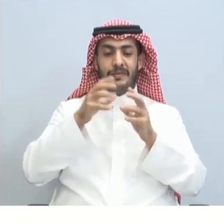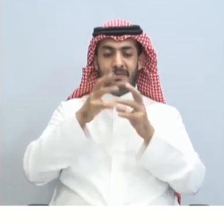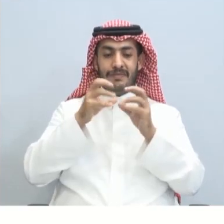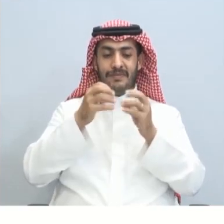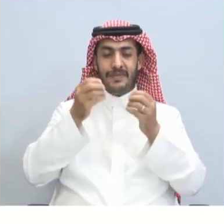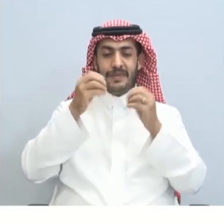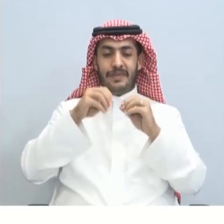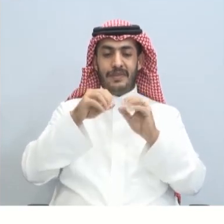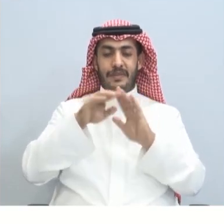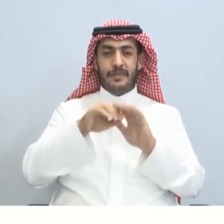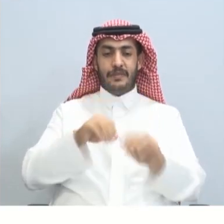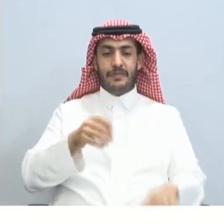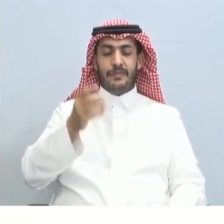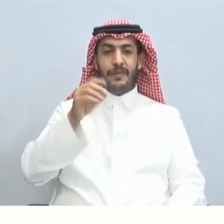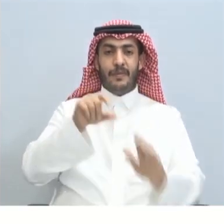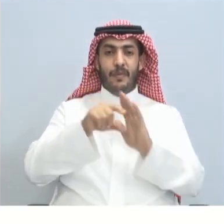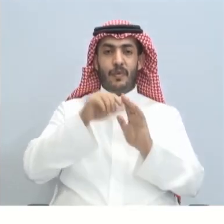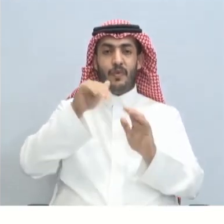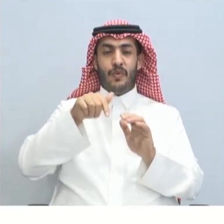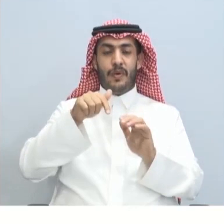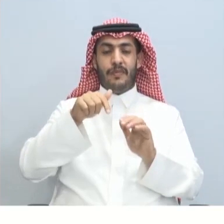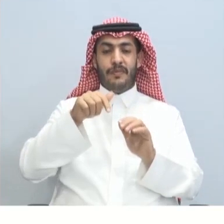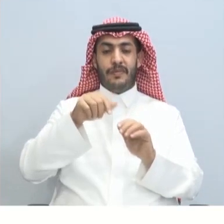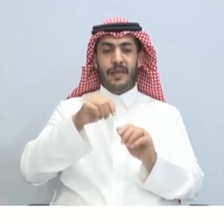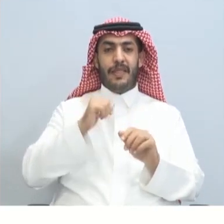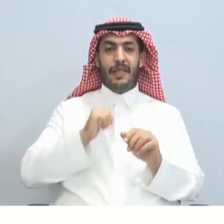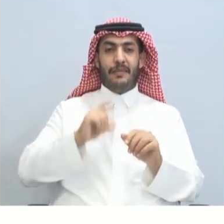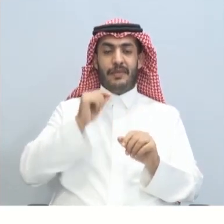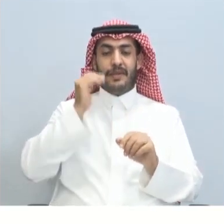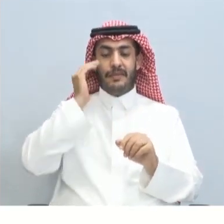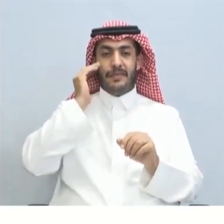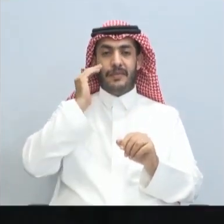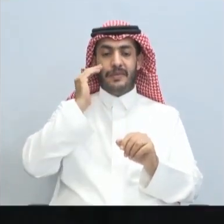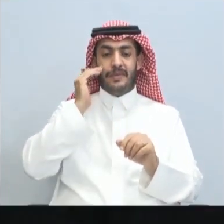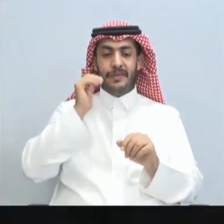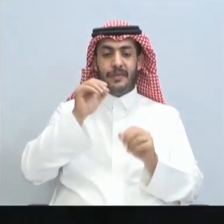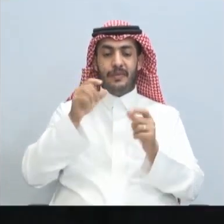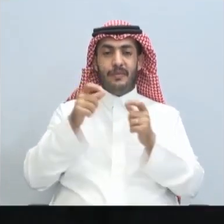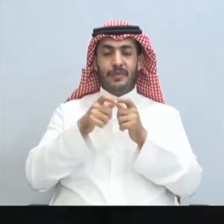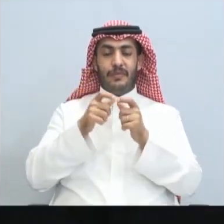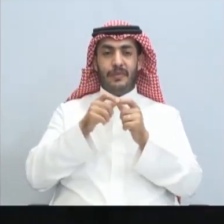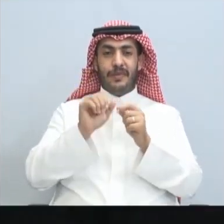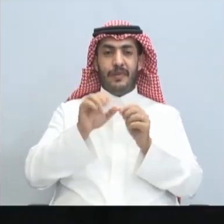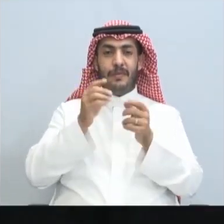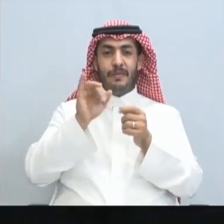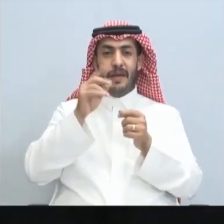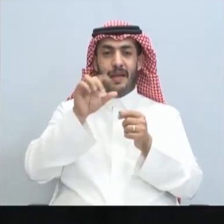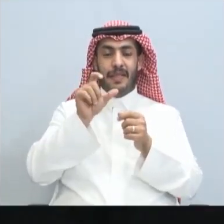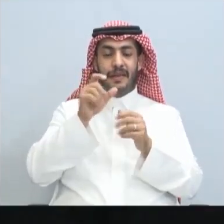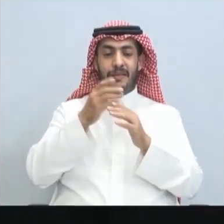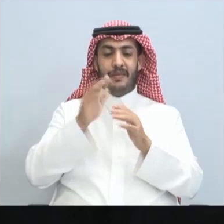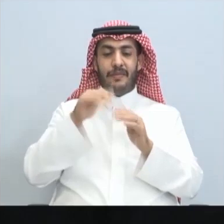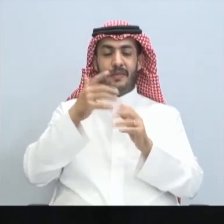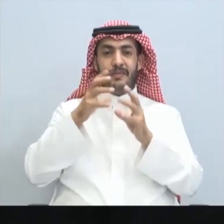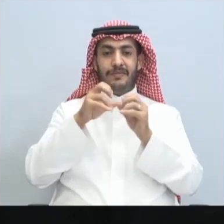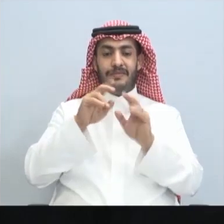في الظلم موضوعنا لهذا اليوم اعزائي الطلبه مجموعات المعادن وبعد ذلك